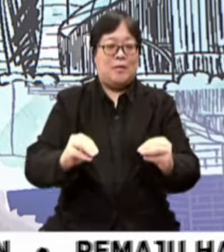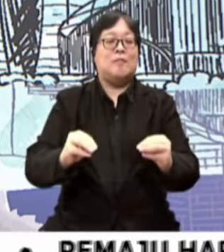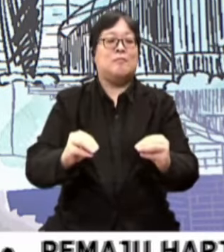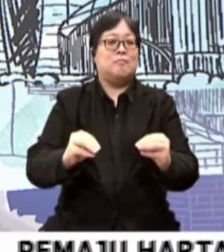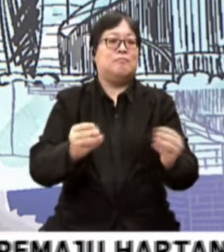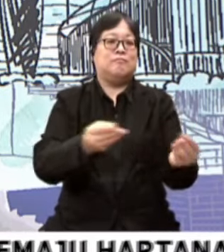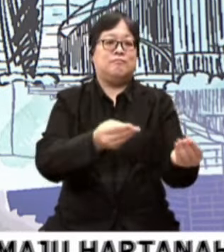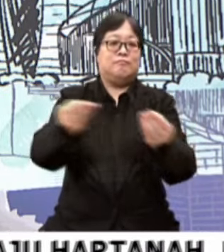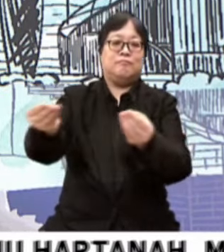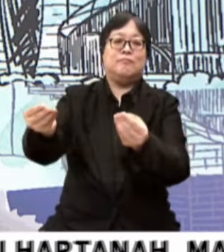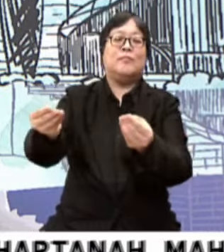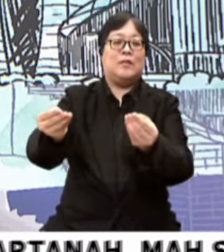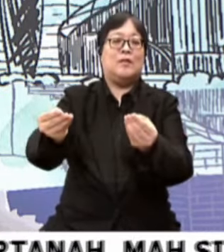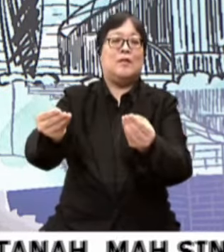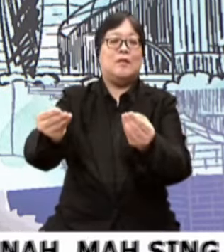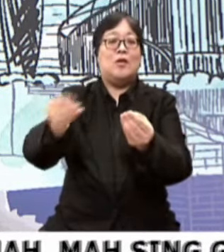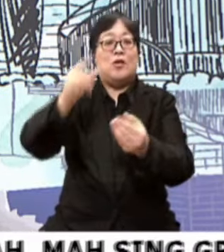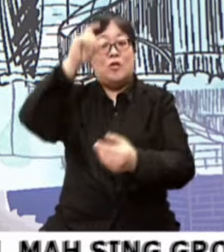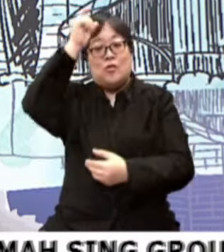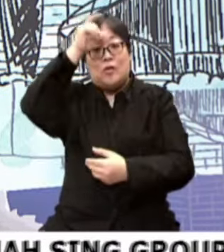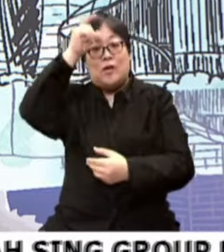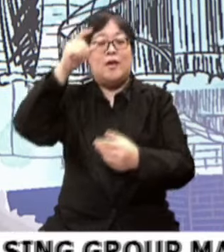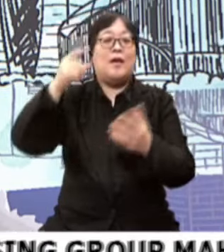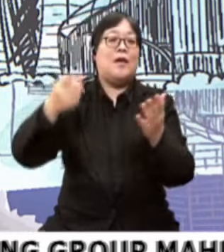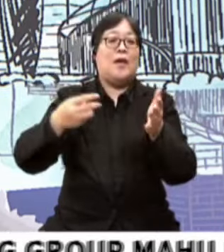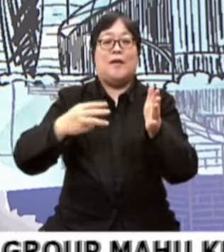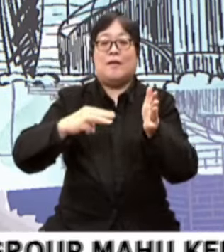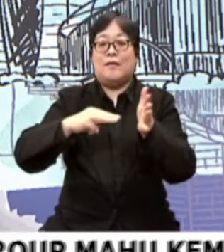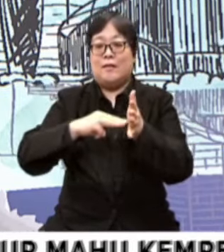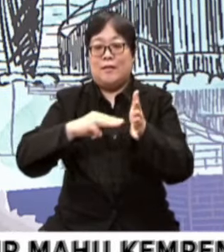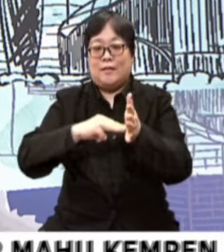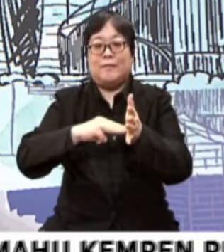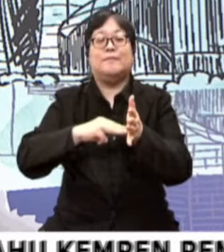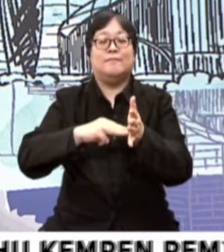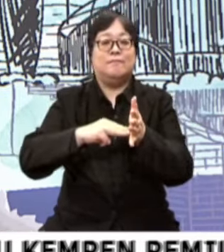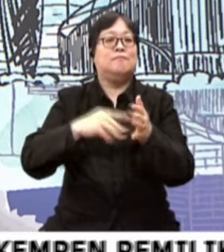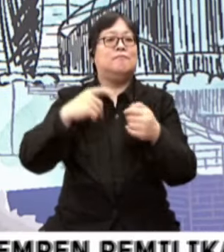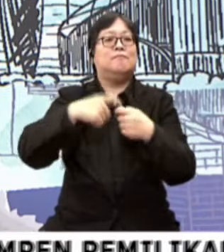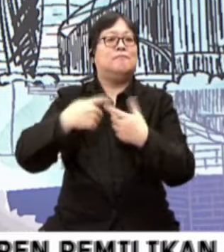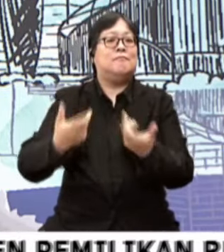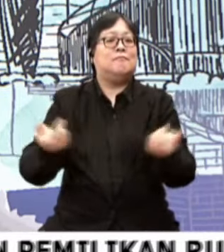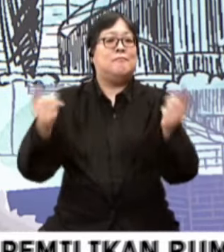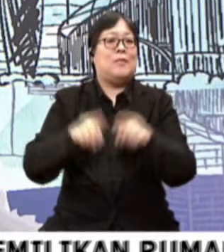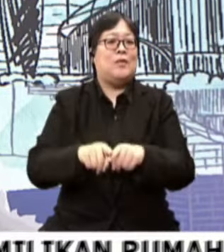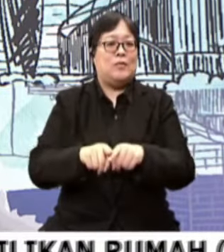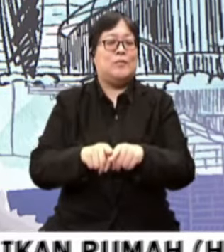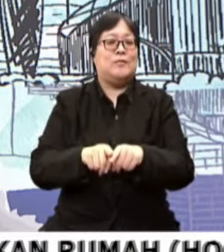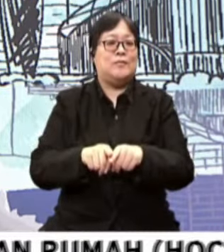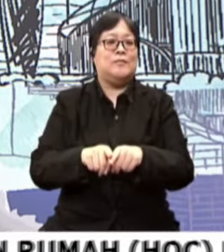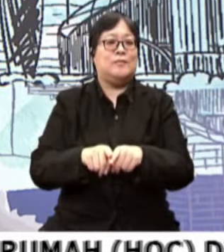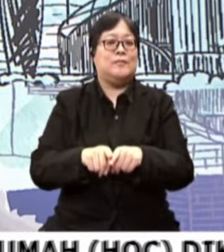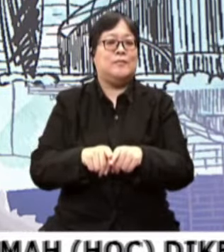pun diberikan kepada negara turkia dan juga barat laut ceria berkenaan dengan